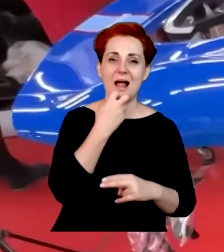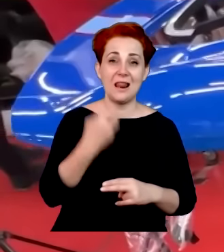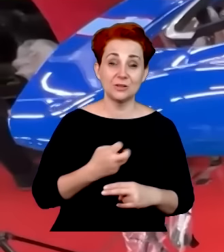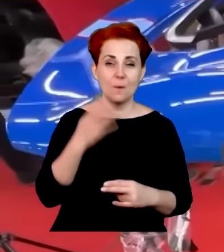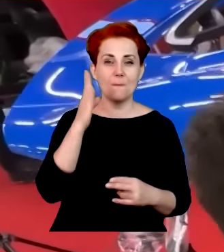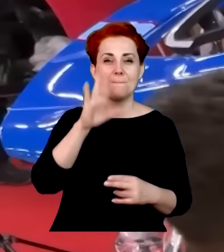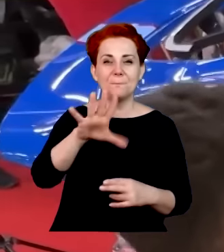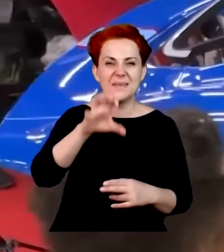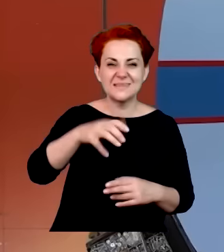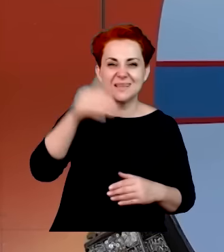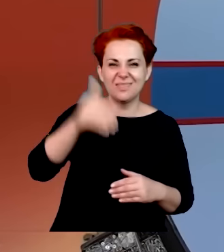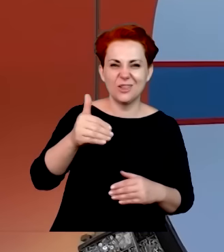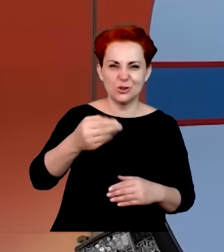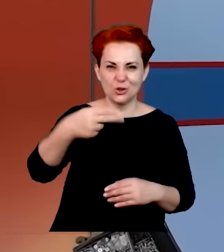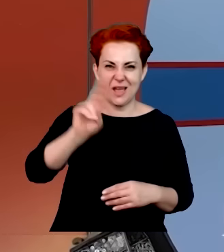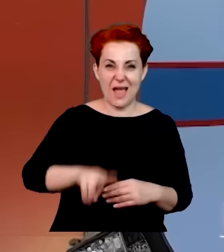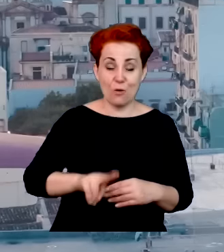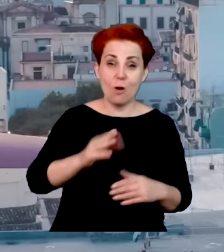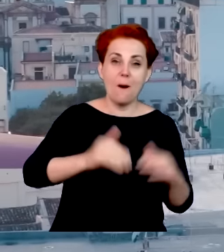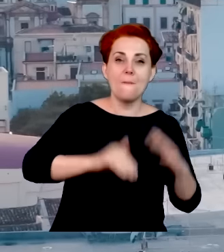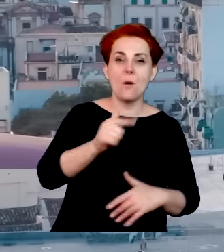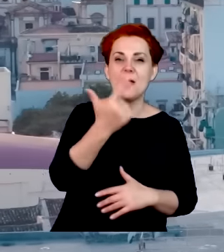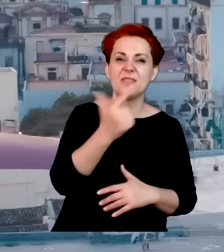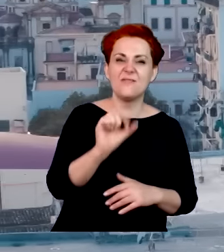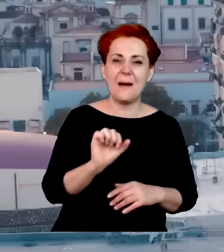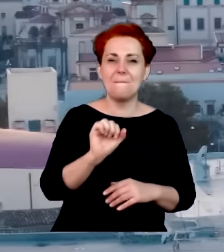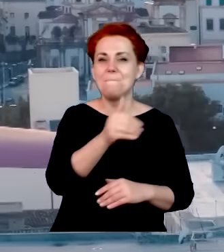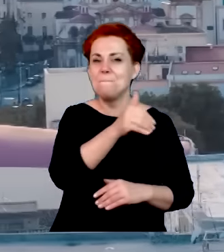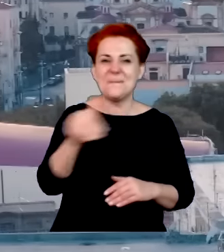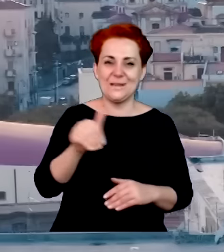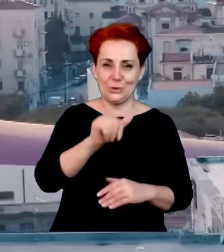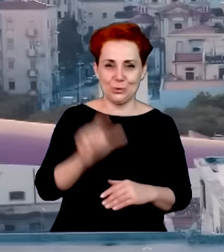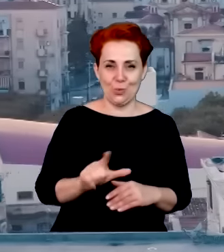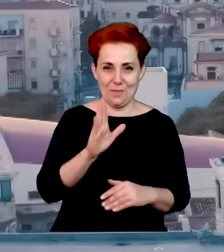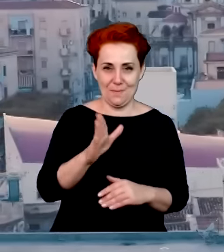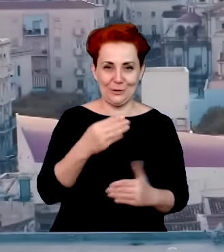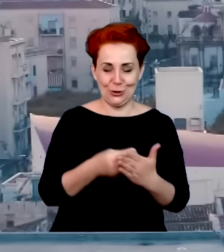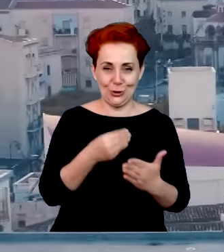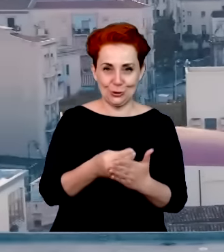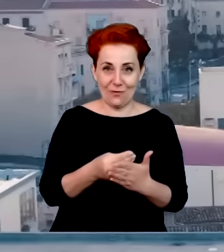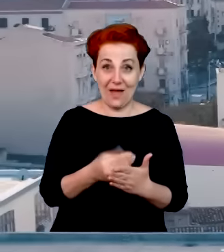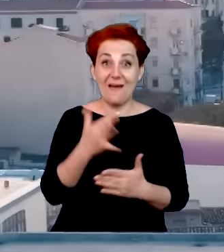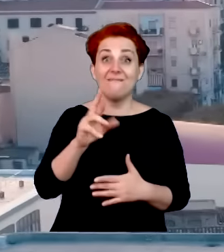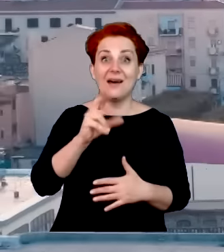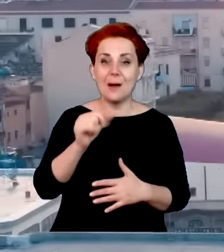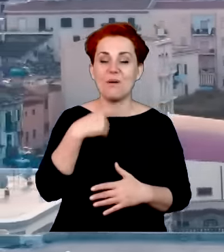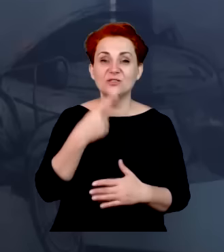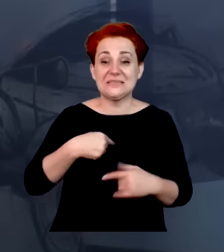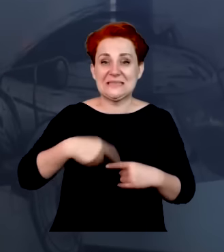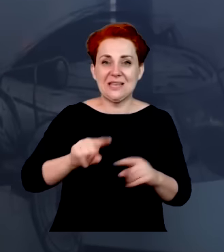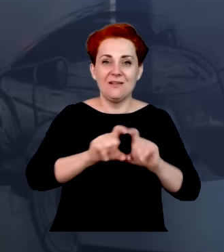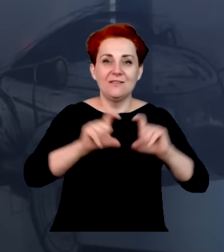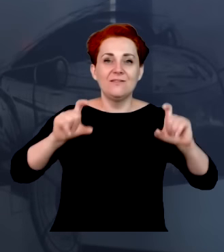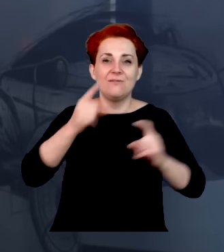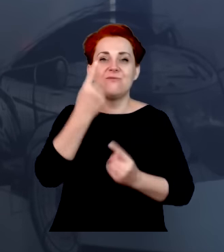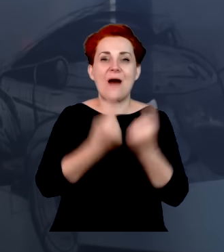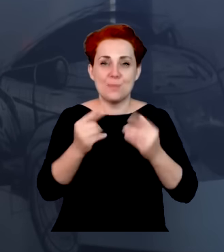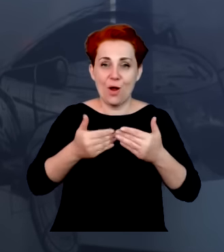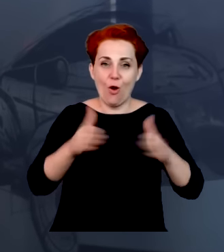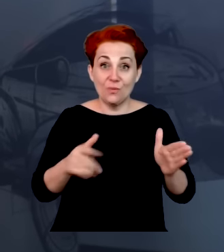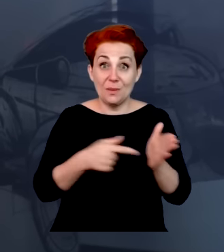500 tysięcy euro, czyli ponad 2 miliony złotych. Ferrari zapowiada, że lada dzień otworzy fabrykę, która będzie produkować ten model. Mimo że